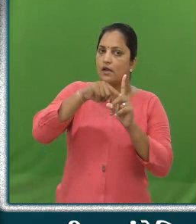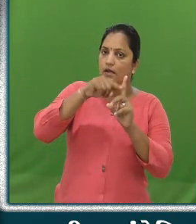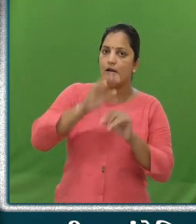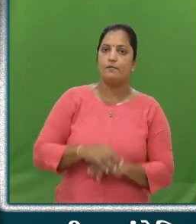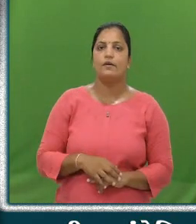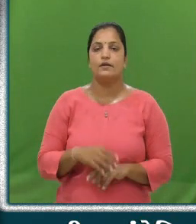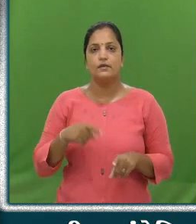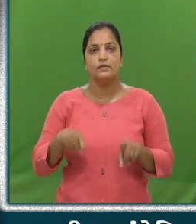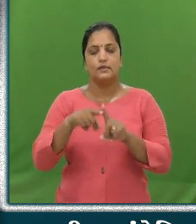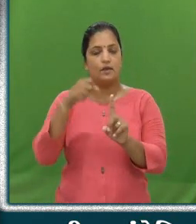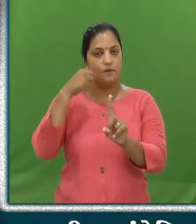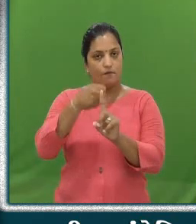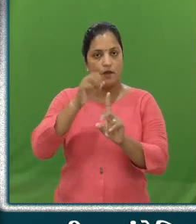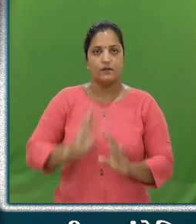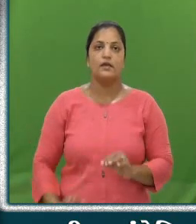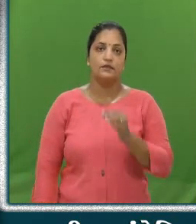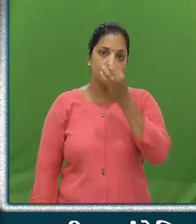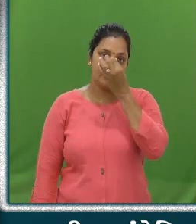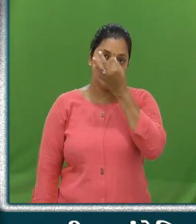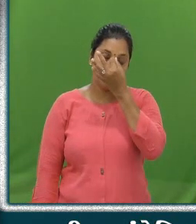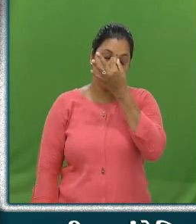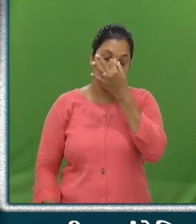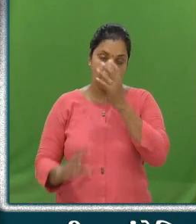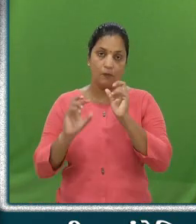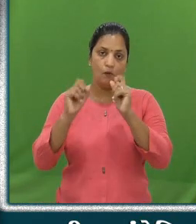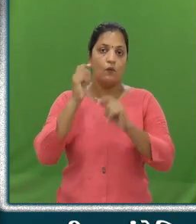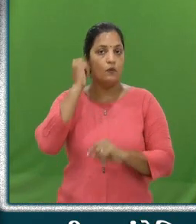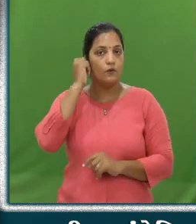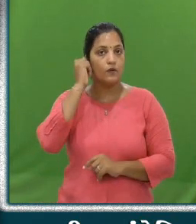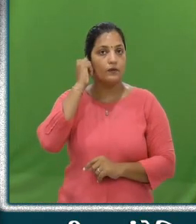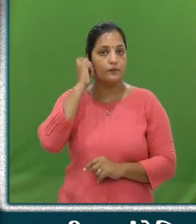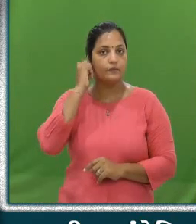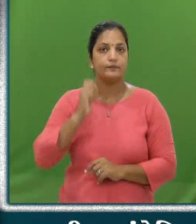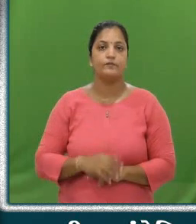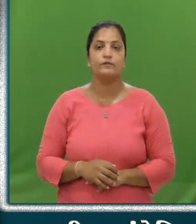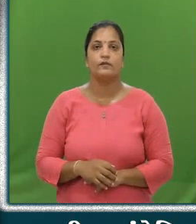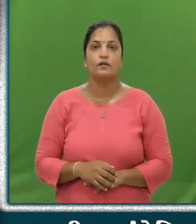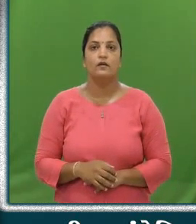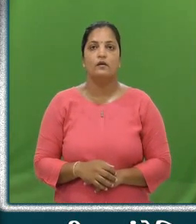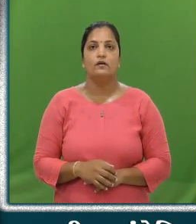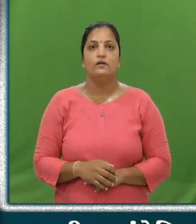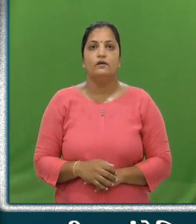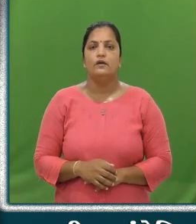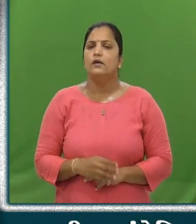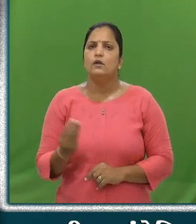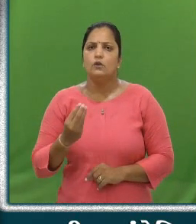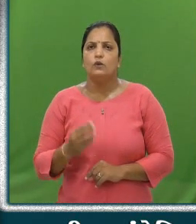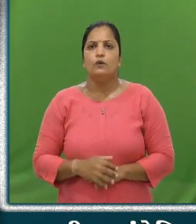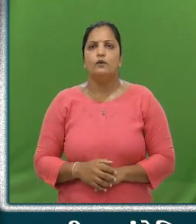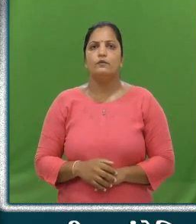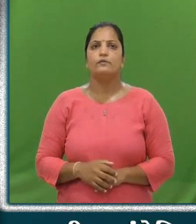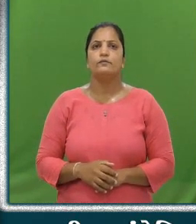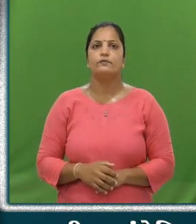જે છે એ આ રીતે અસર કરતા હોય છે બરોબર આવી જ ઘટના જે છે કે ઘણી વખત શું થાય છે